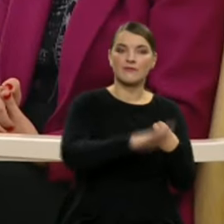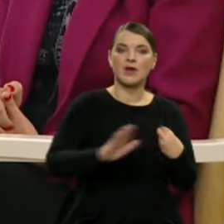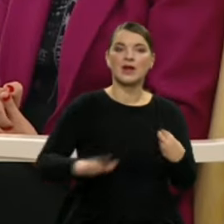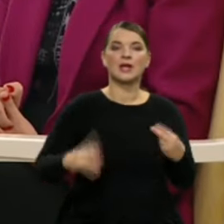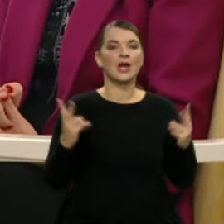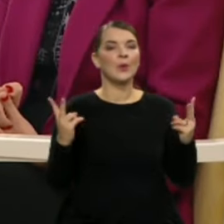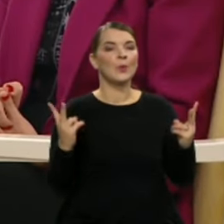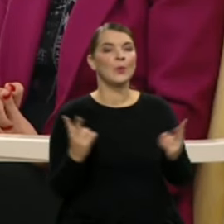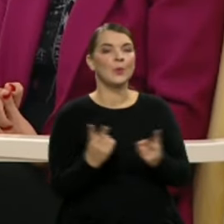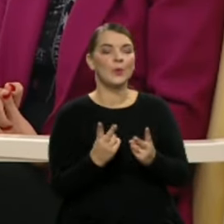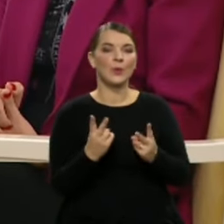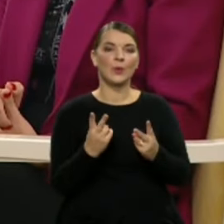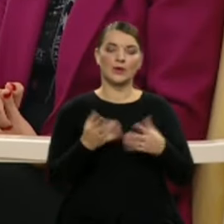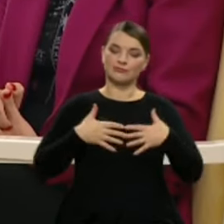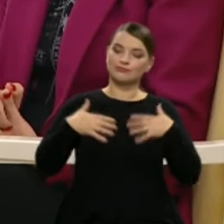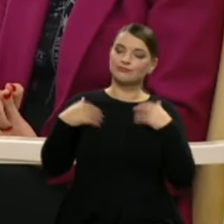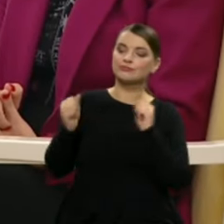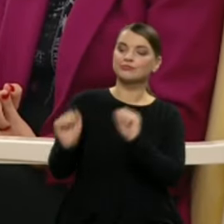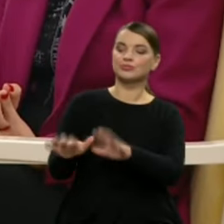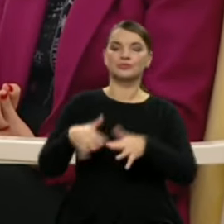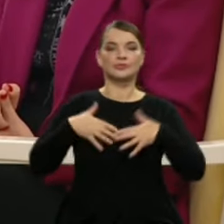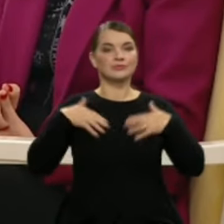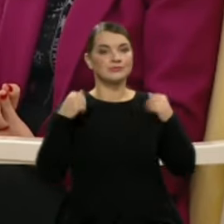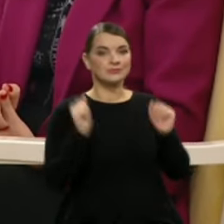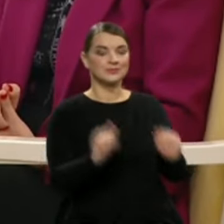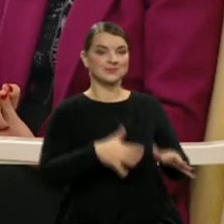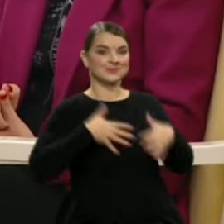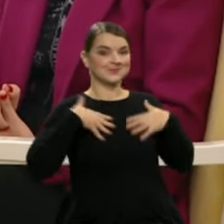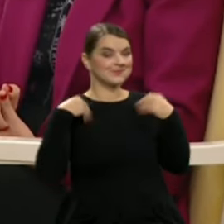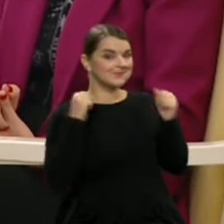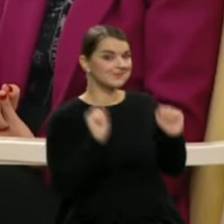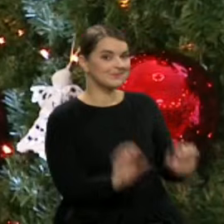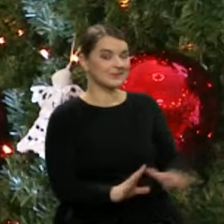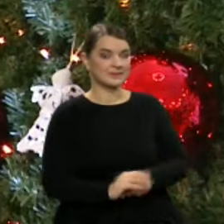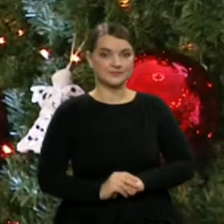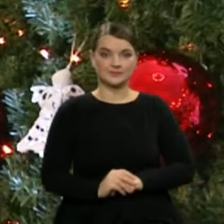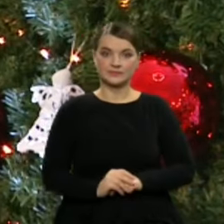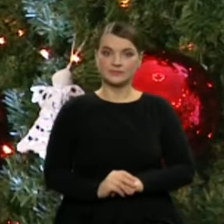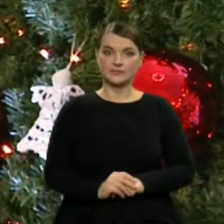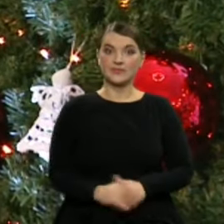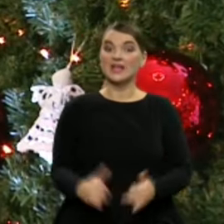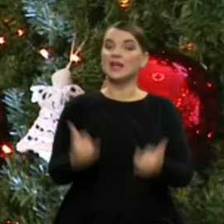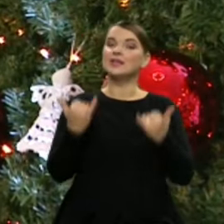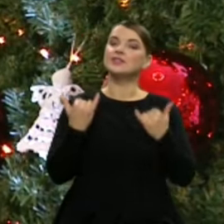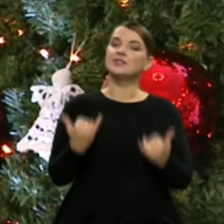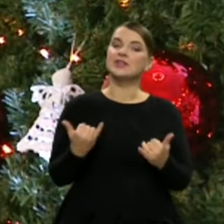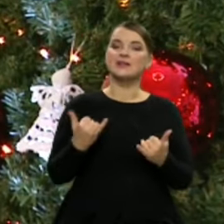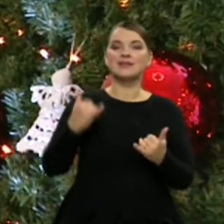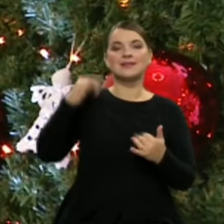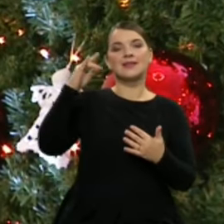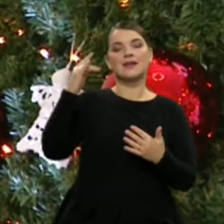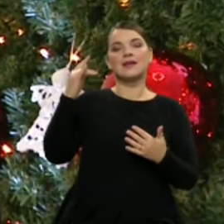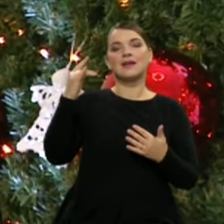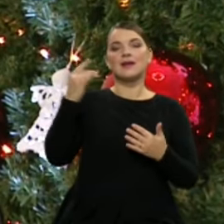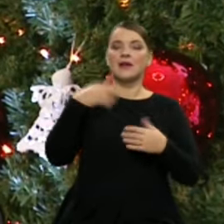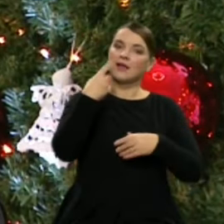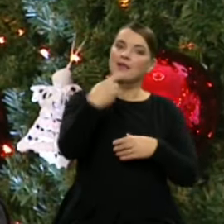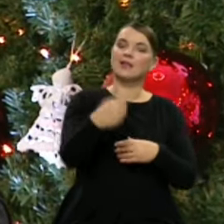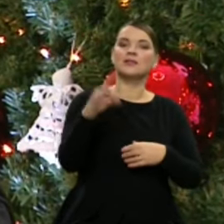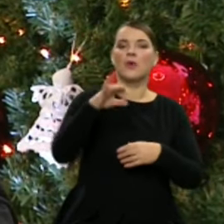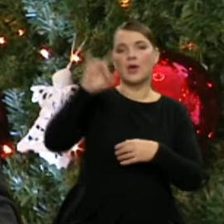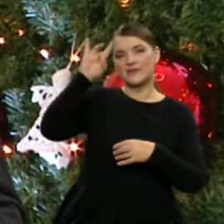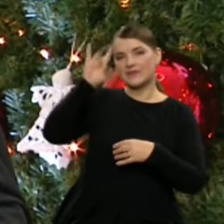dovanojant save kitiems. Noriu atsiremti šiandieną į neseniai skaitytas garsaus Libano